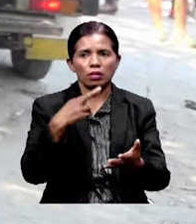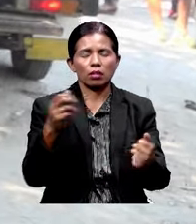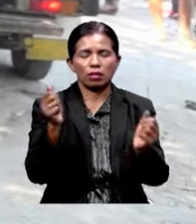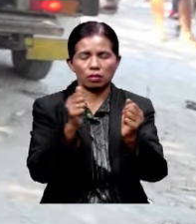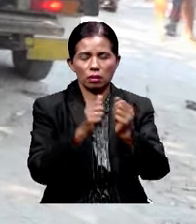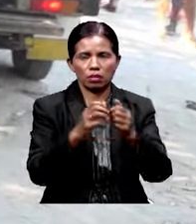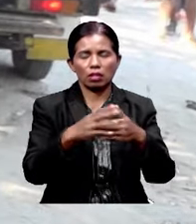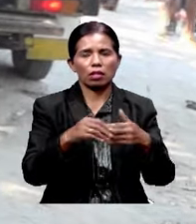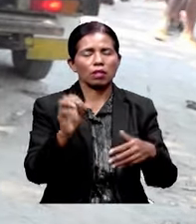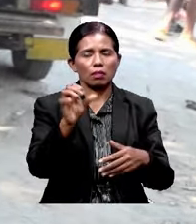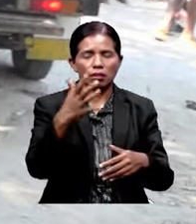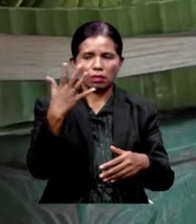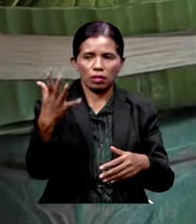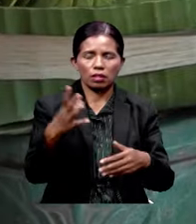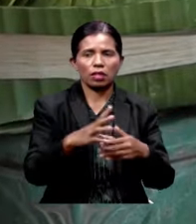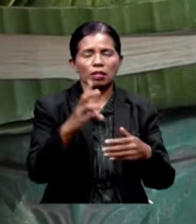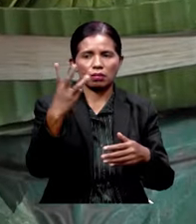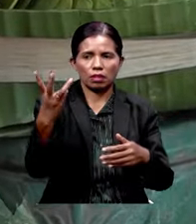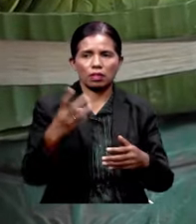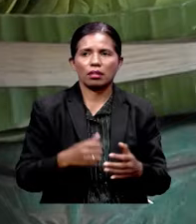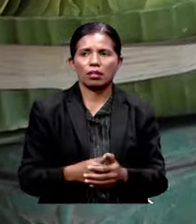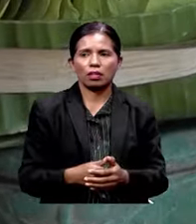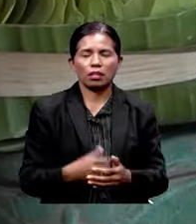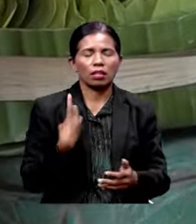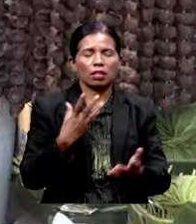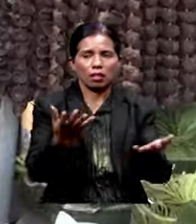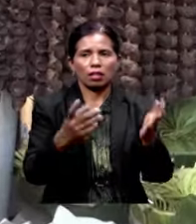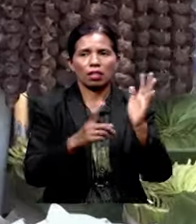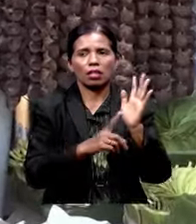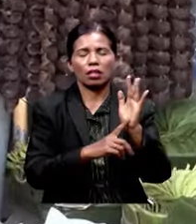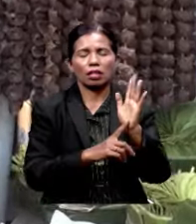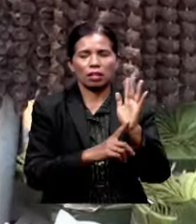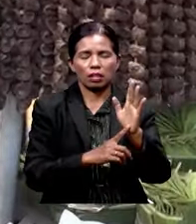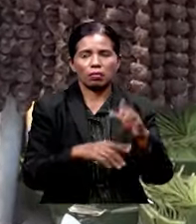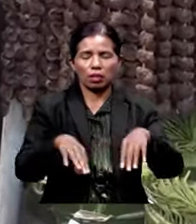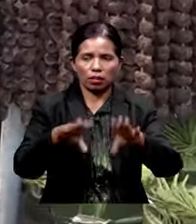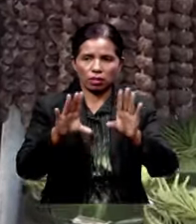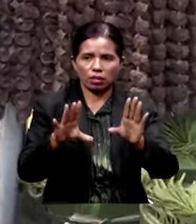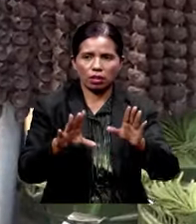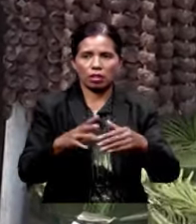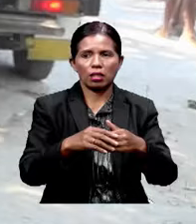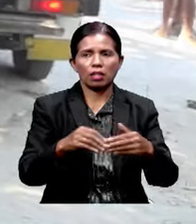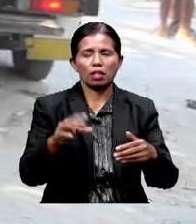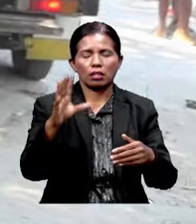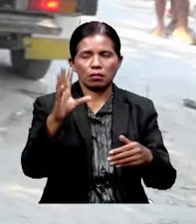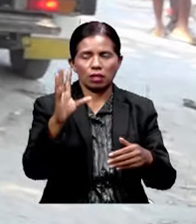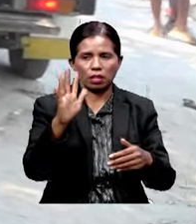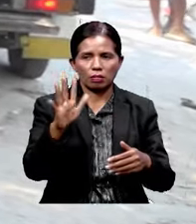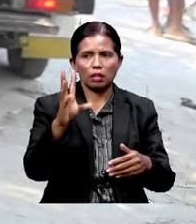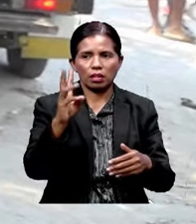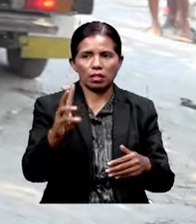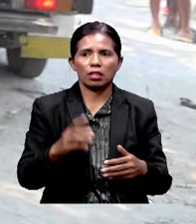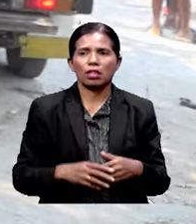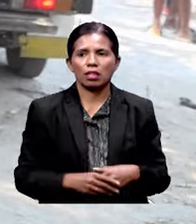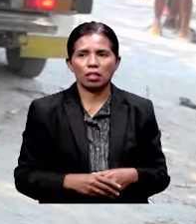15, saya kira 16, 17. Lili sih nih han karak nih bela Lili bela farm bahaya 5 nih 1 dolar. Labela Lili ini